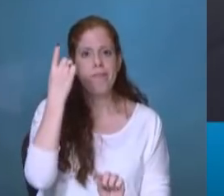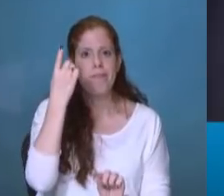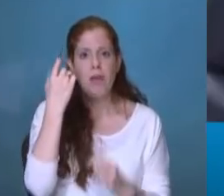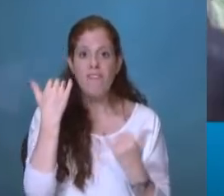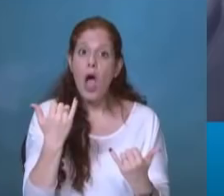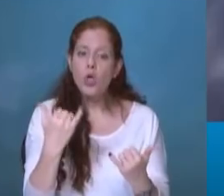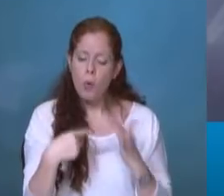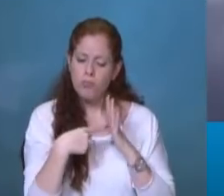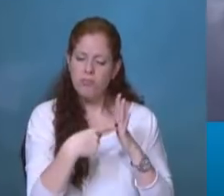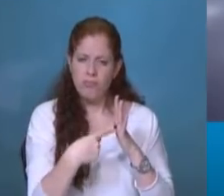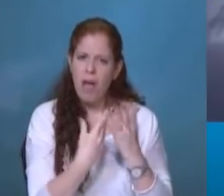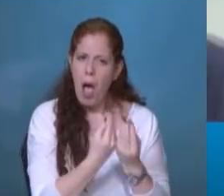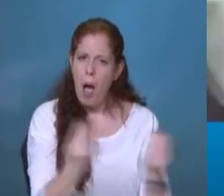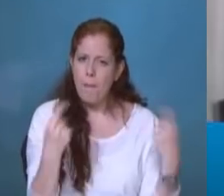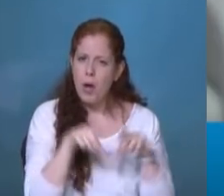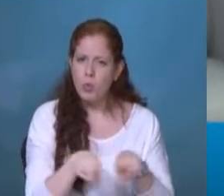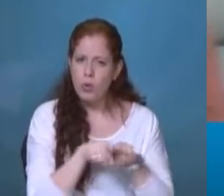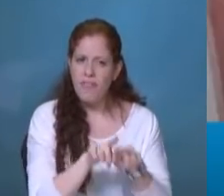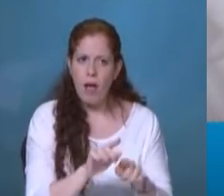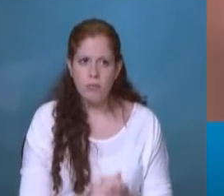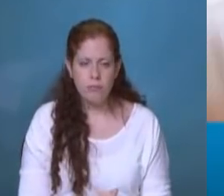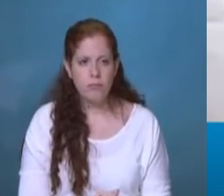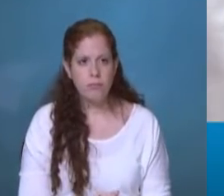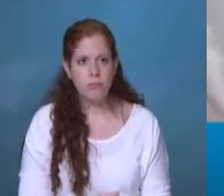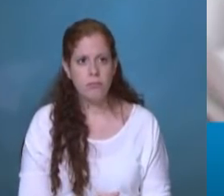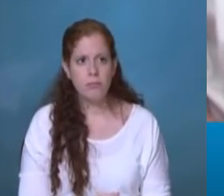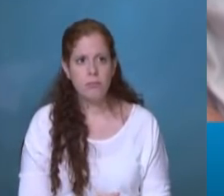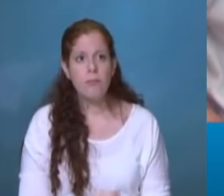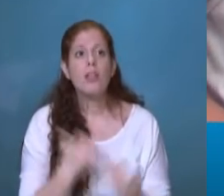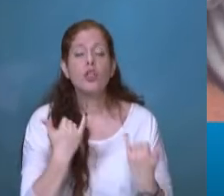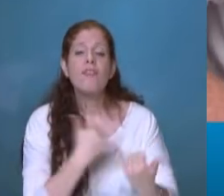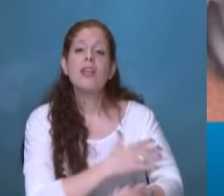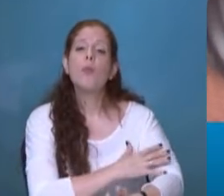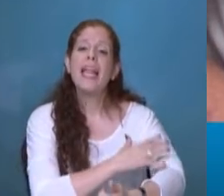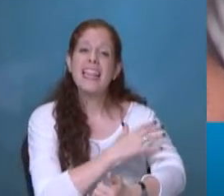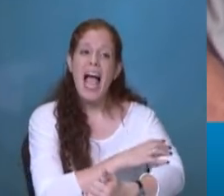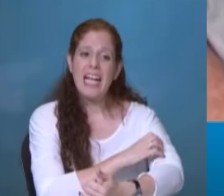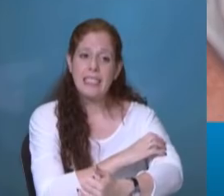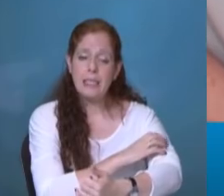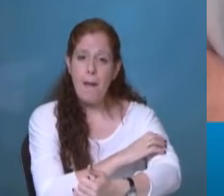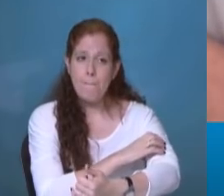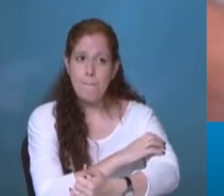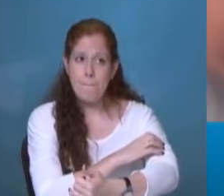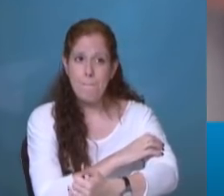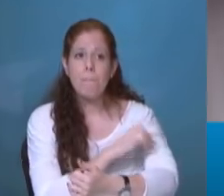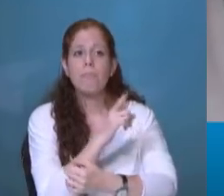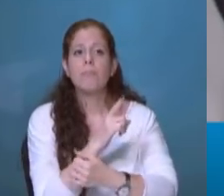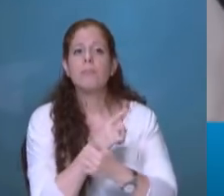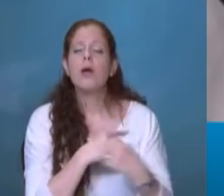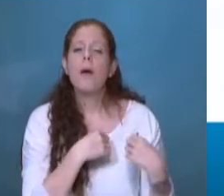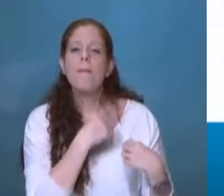רחבה הרבה יותר. בבקשה, אני עכשיו מודד לך לחץ דם באורך שיוצא מהלב, באבי